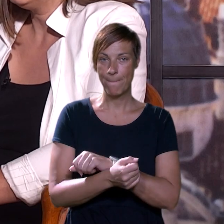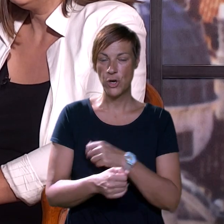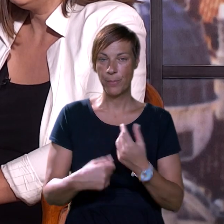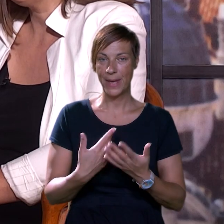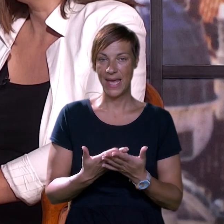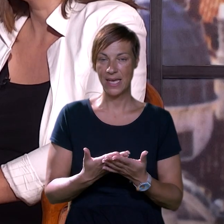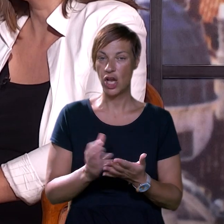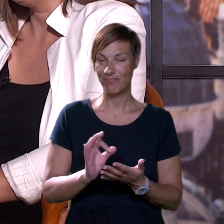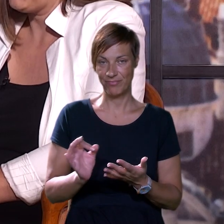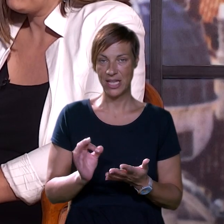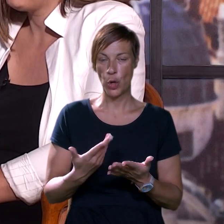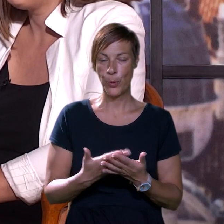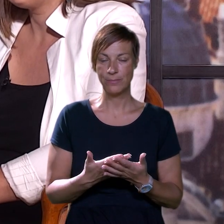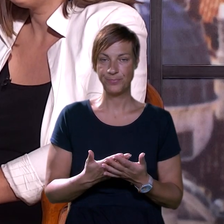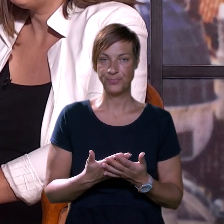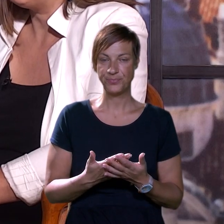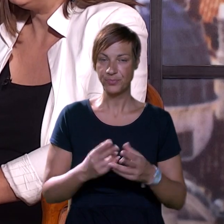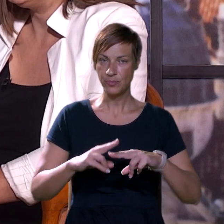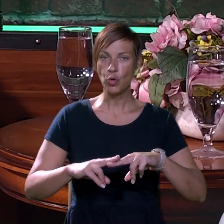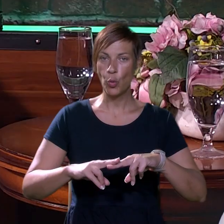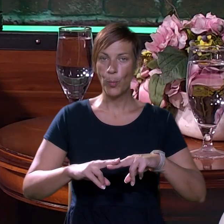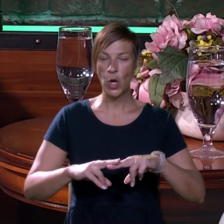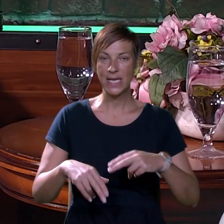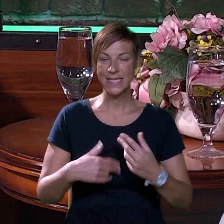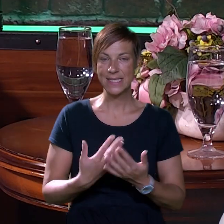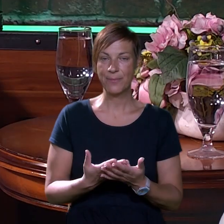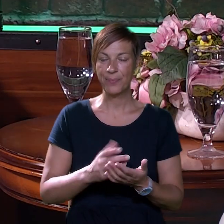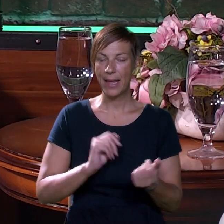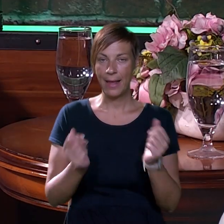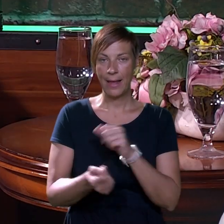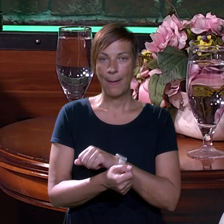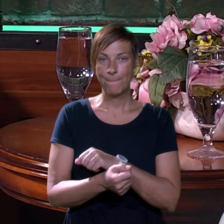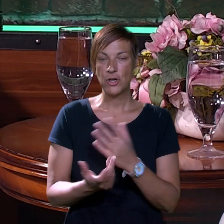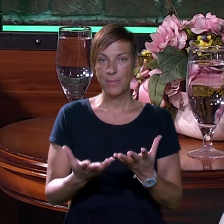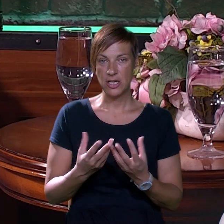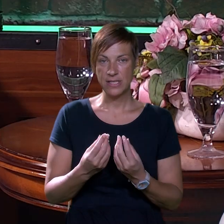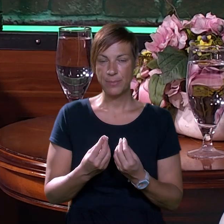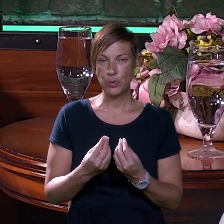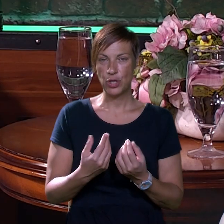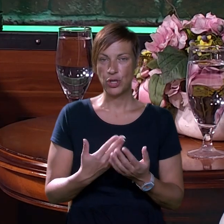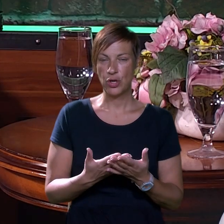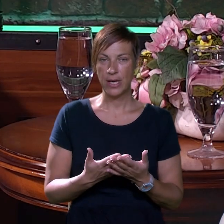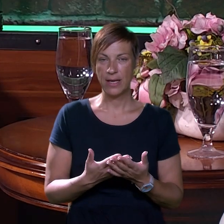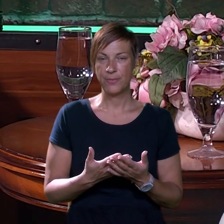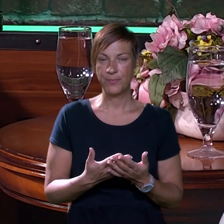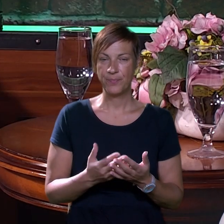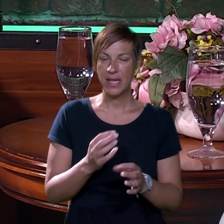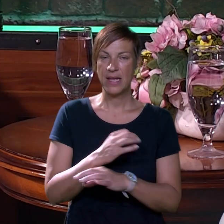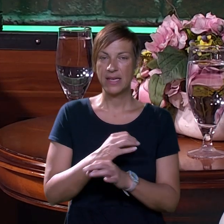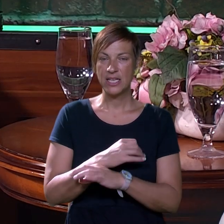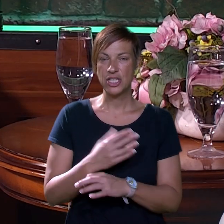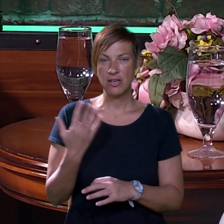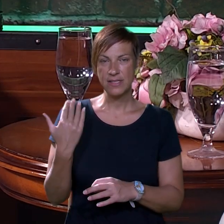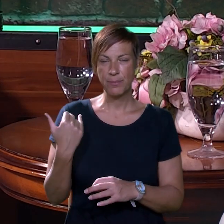promijenilo i to na dobro u bolnici? Pa promijenilo se puno toga jer,